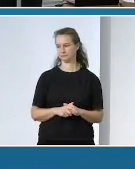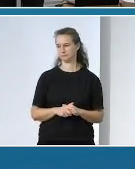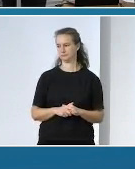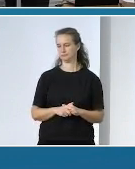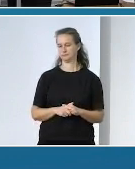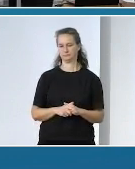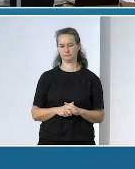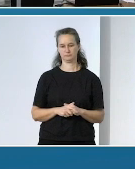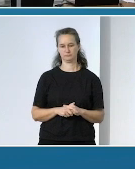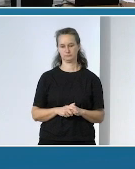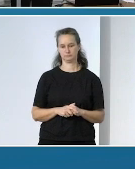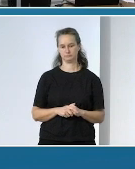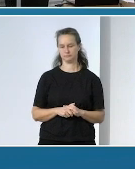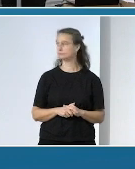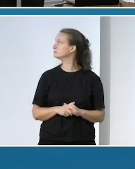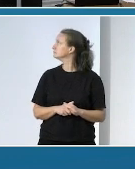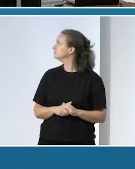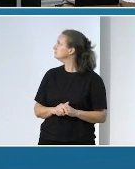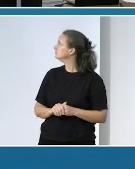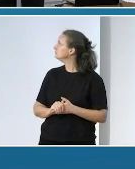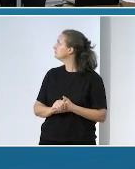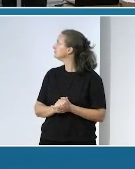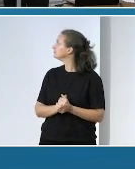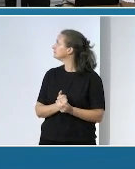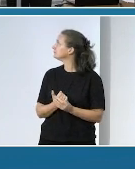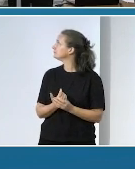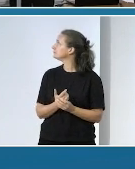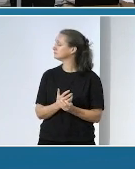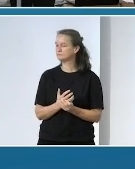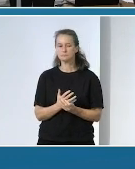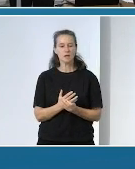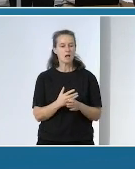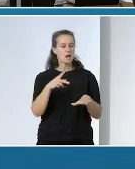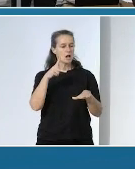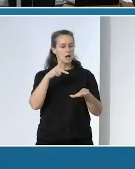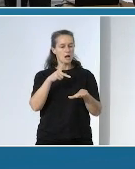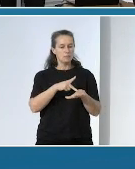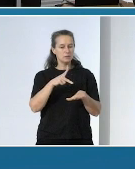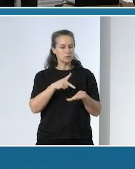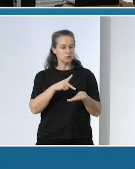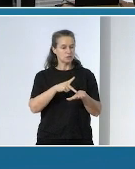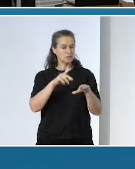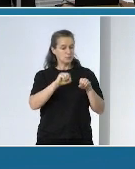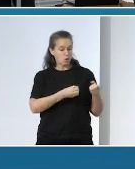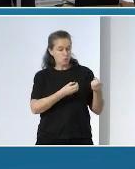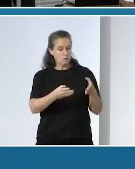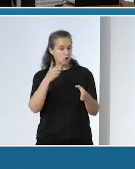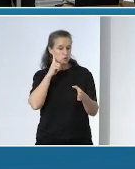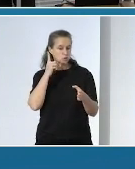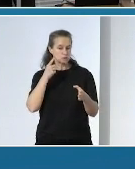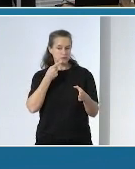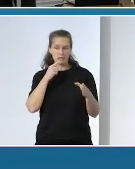Bon, je vais le faire. Voilà. Donc, les pathologies pourvoyeuses de